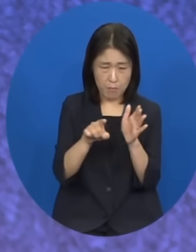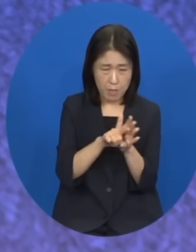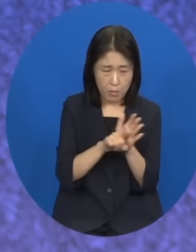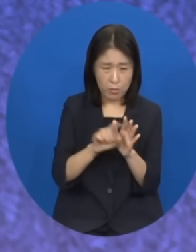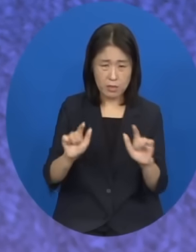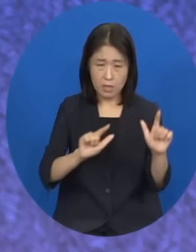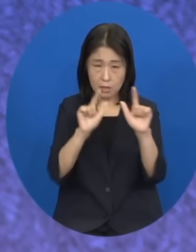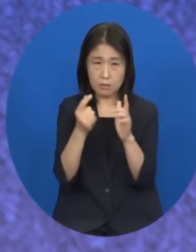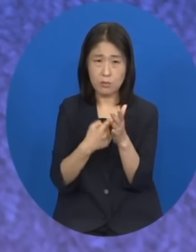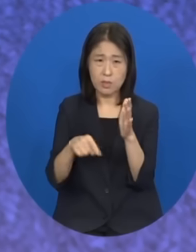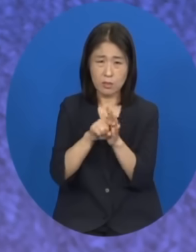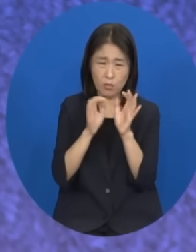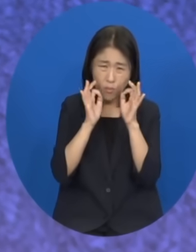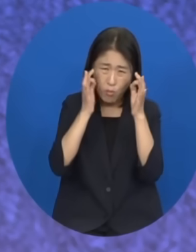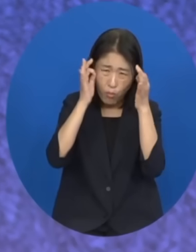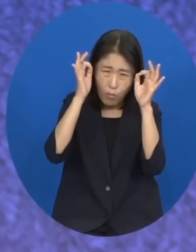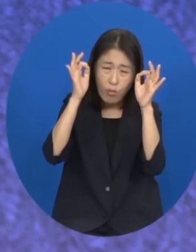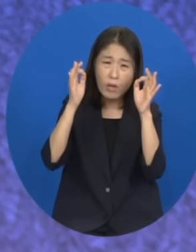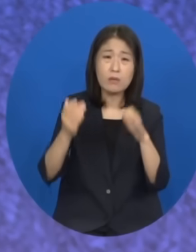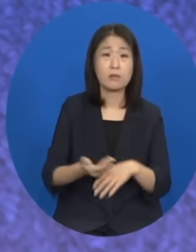애를 썼던 여러분들,